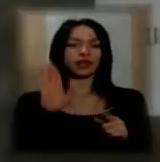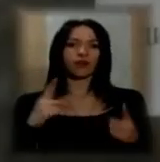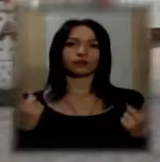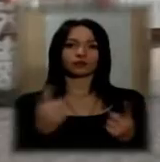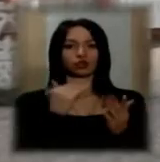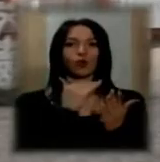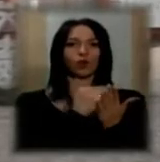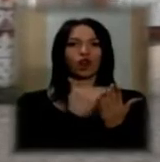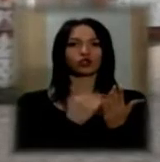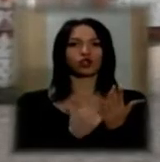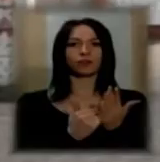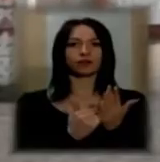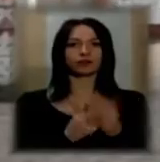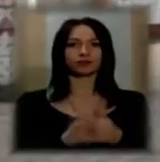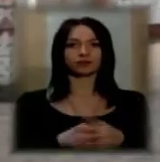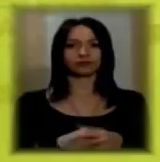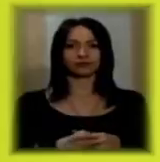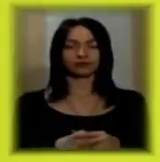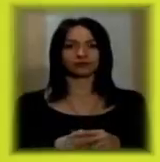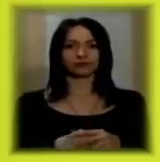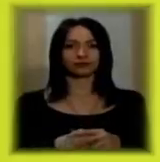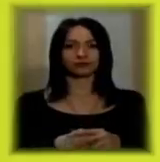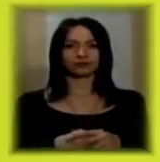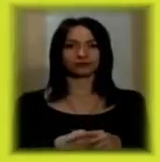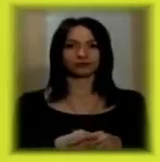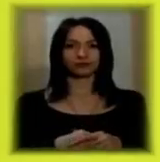Владислав Купрієв. Новини на Суспільному. Херсон.